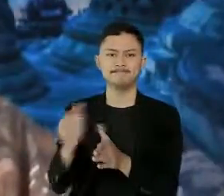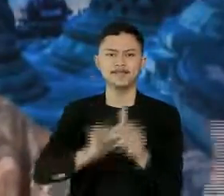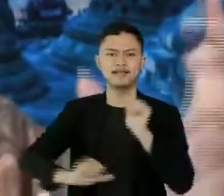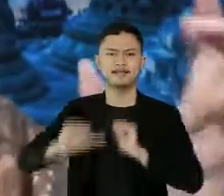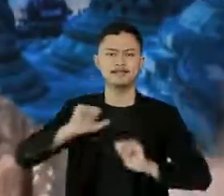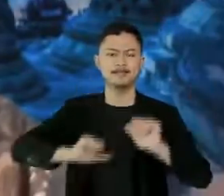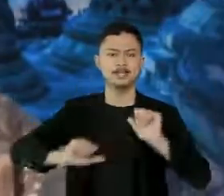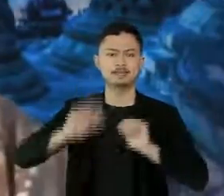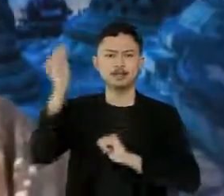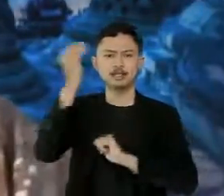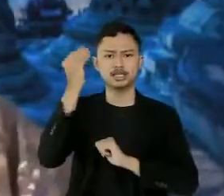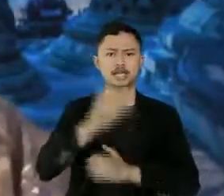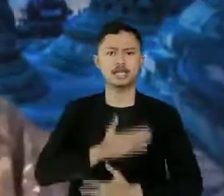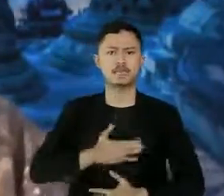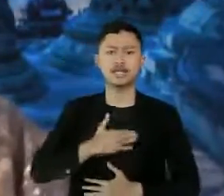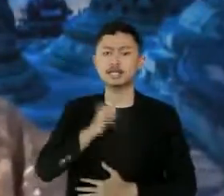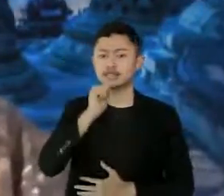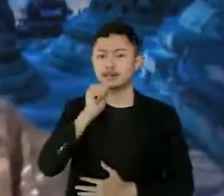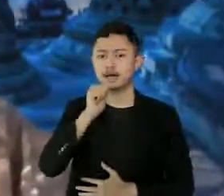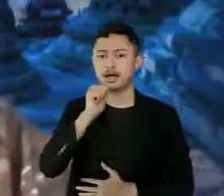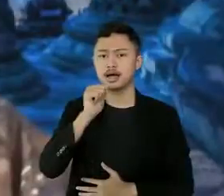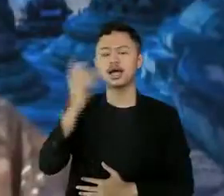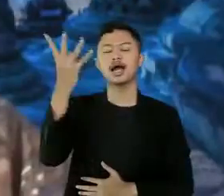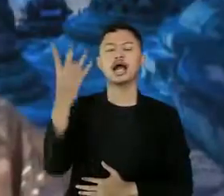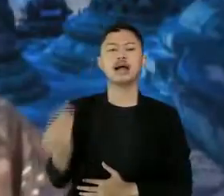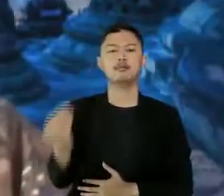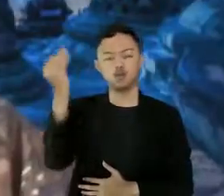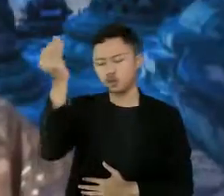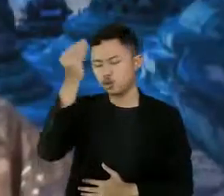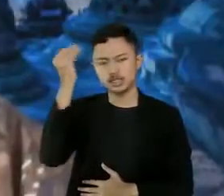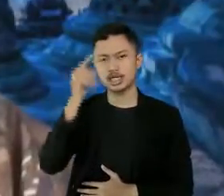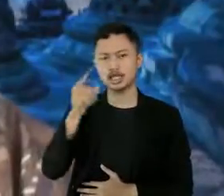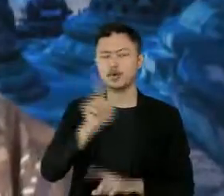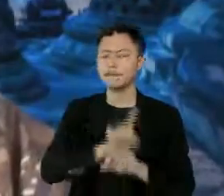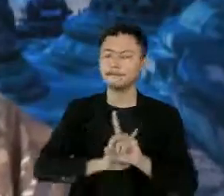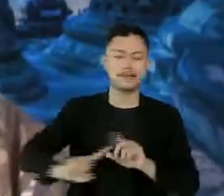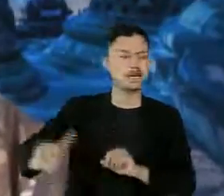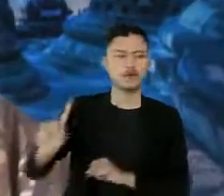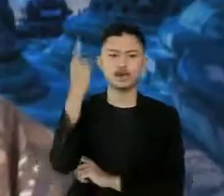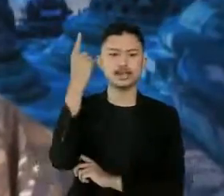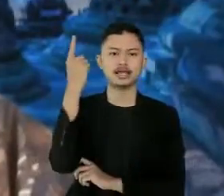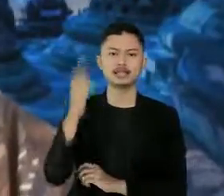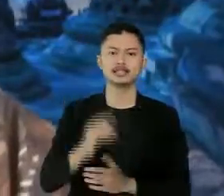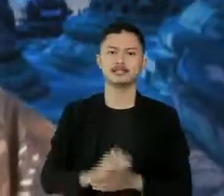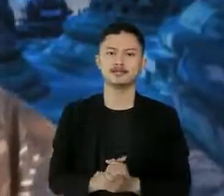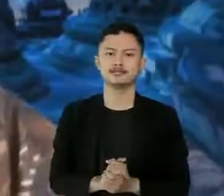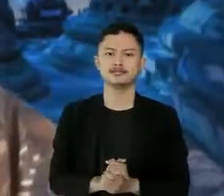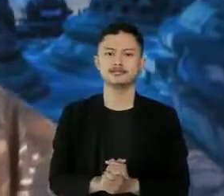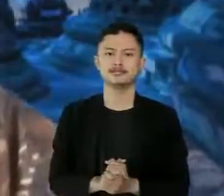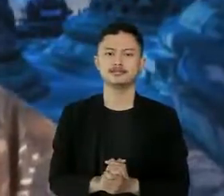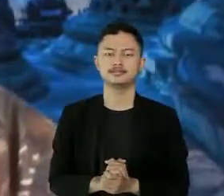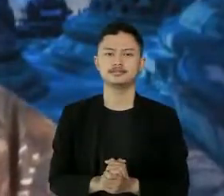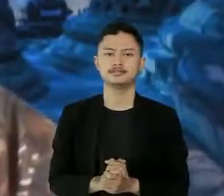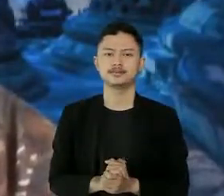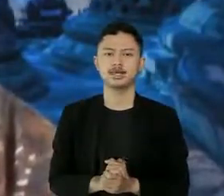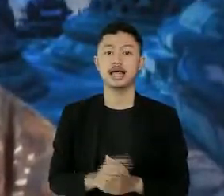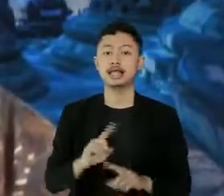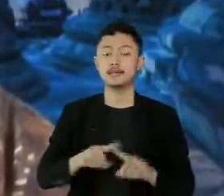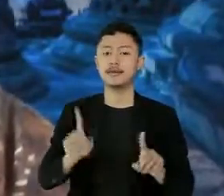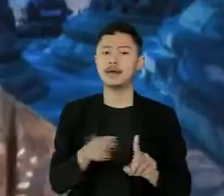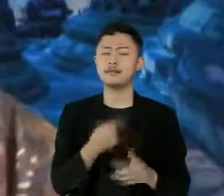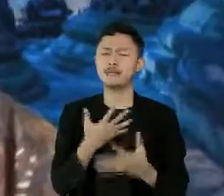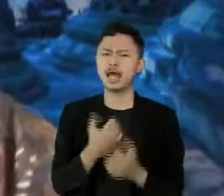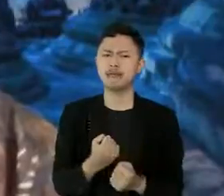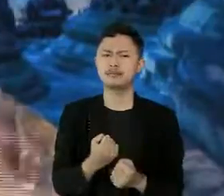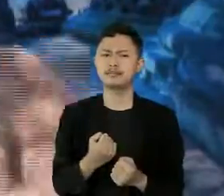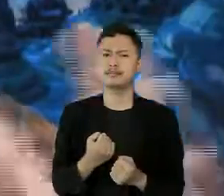kegiatan pariwisata adalah betul, desa wisata akan menjadi alternatif. Jadi yang harapan kami adalah trafiknya itu